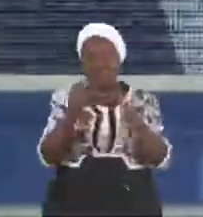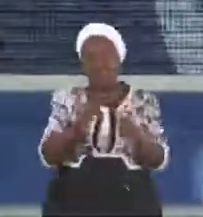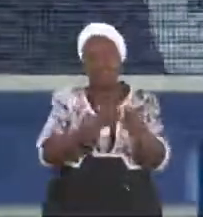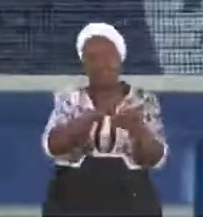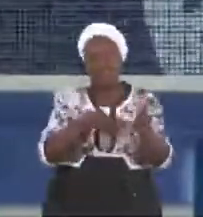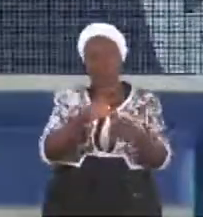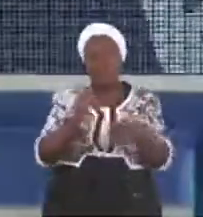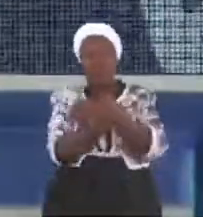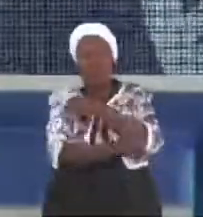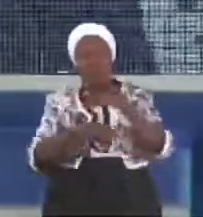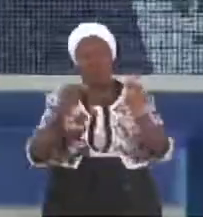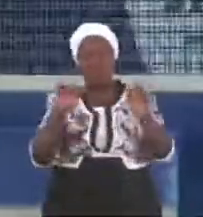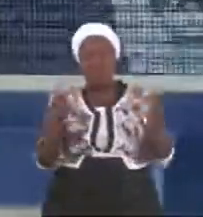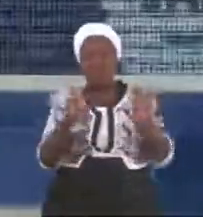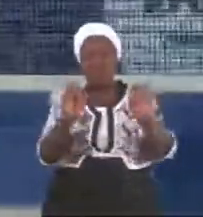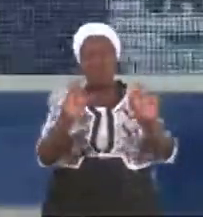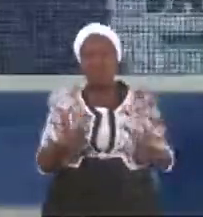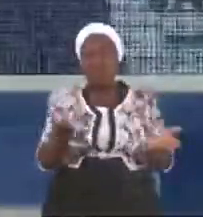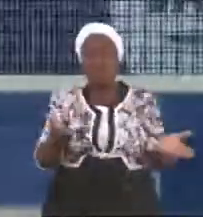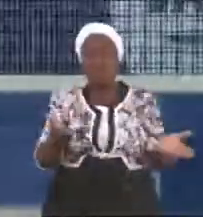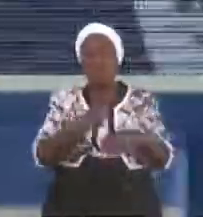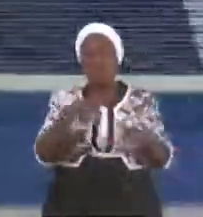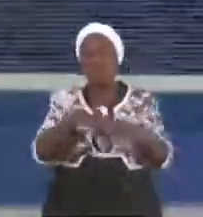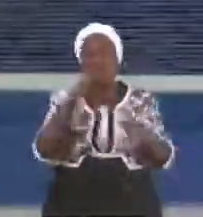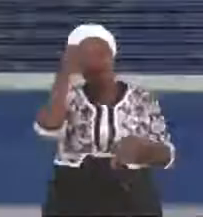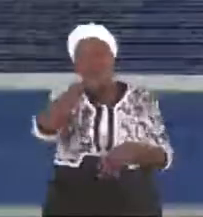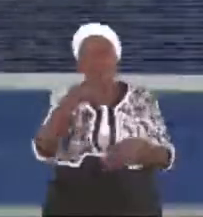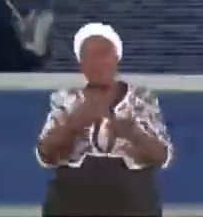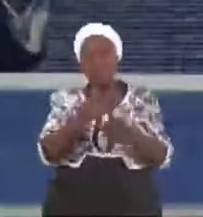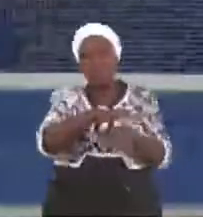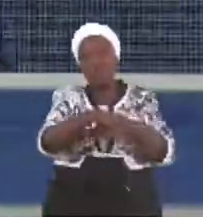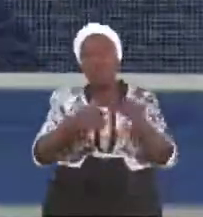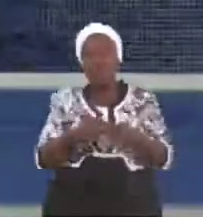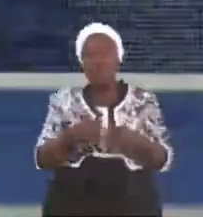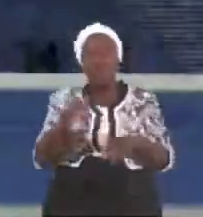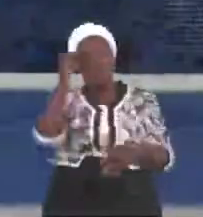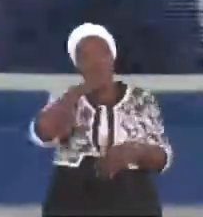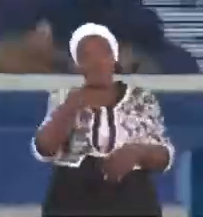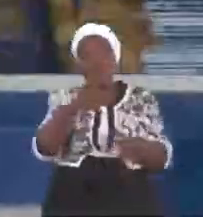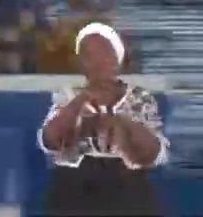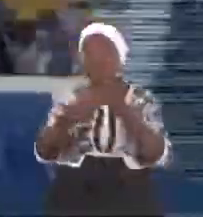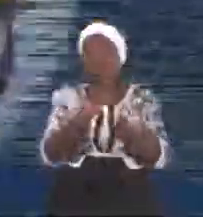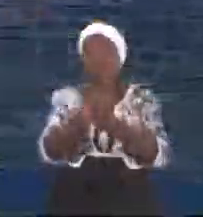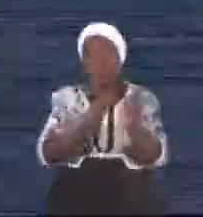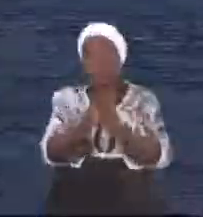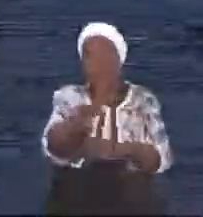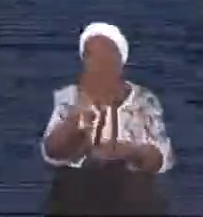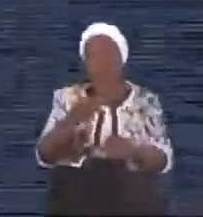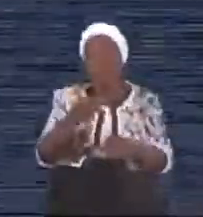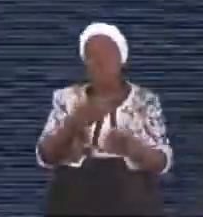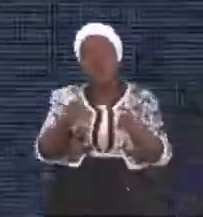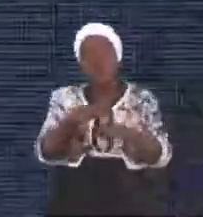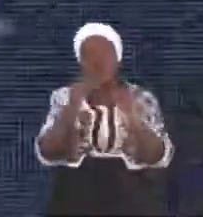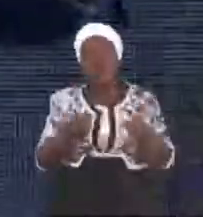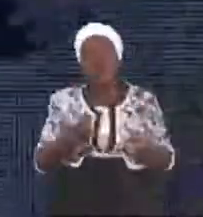dans tous les endroits du continent d'Afrique et au-delà d'Afrique. Tous ceux qui sont au loin,